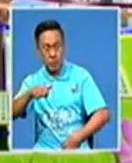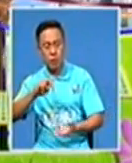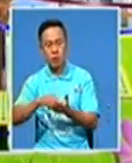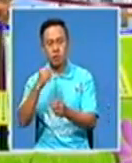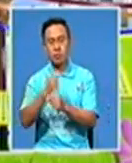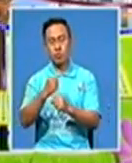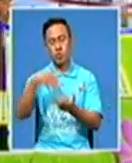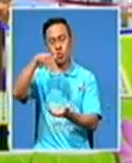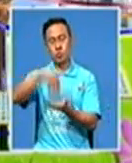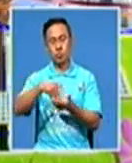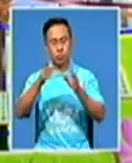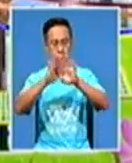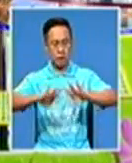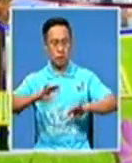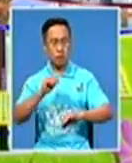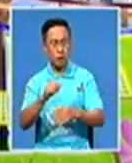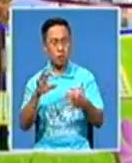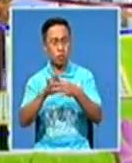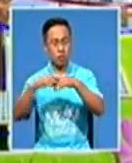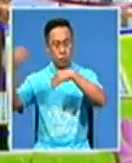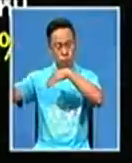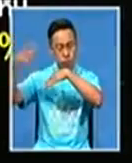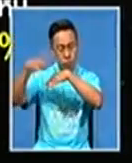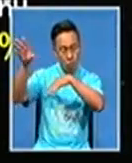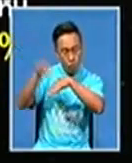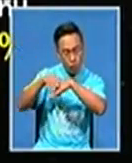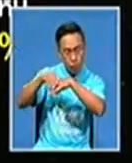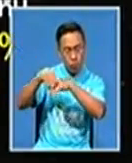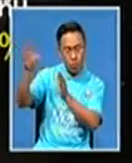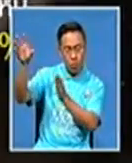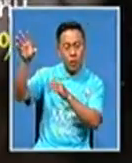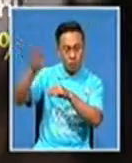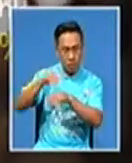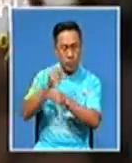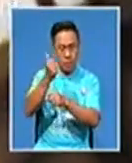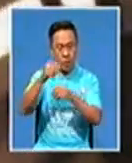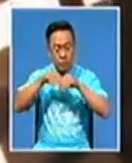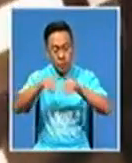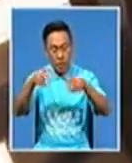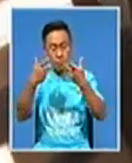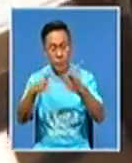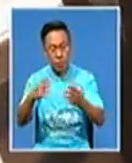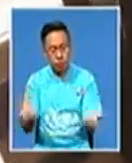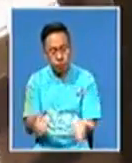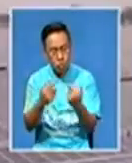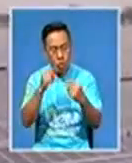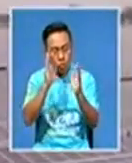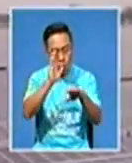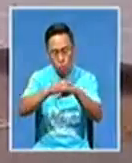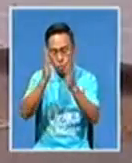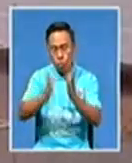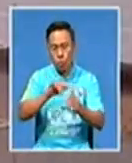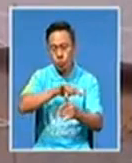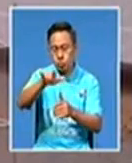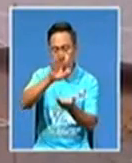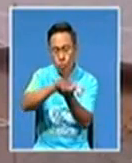นย์โซลาร์เซลล์ของอาเซียนได้นะครับไอ้นี่คือสิ่งที่ได้ทำไปแล้วได้ประกาศไปแล้วได้ส่งคนออกไปชักจูง